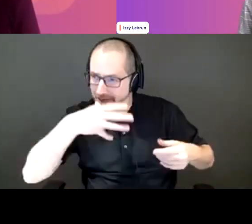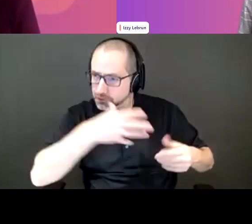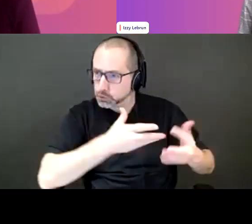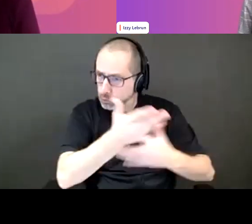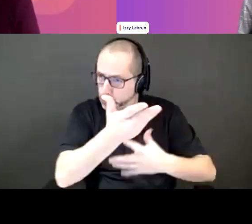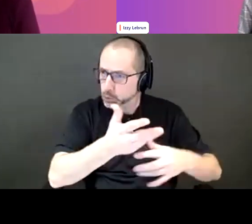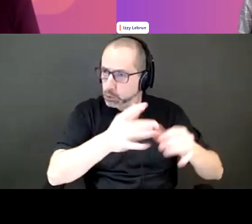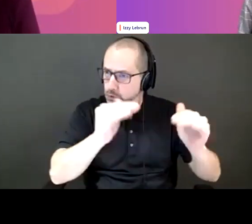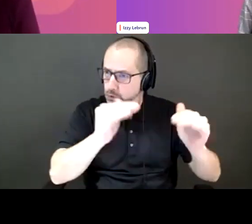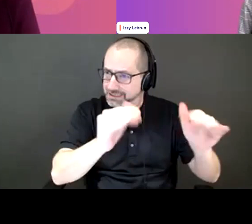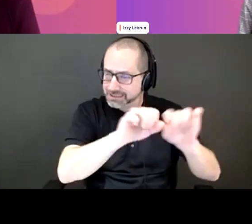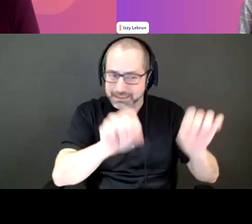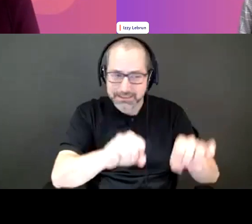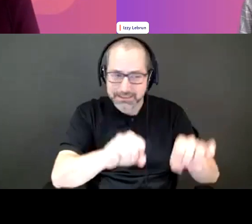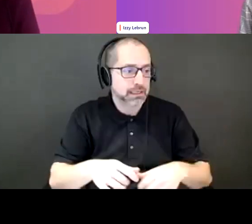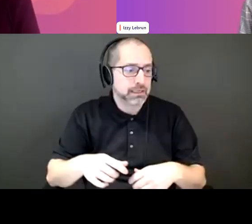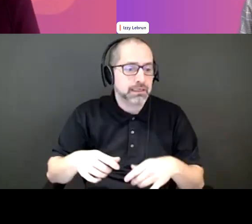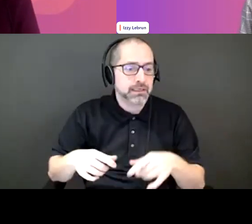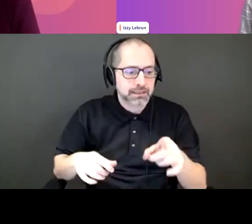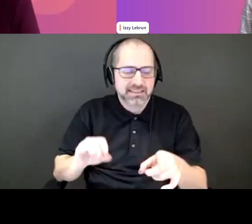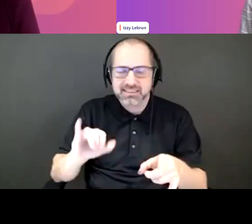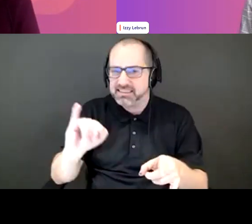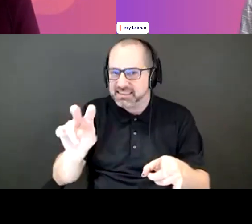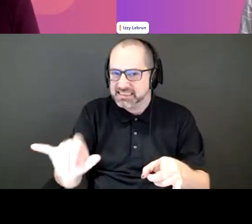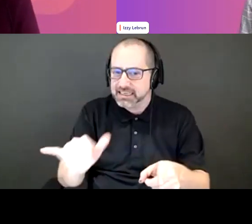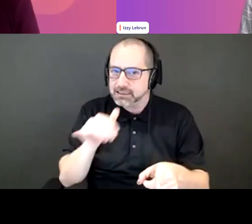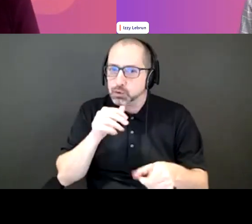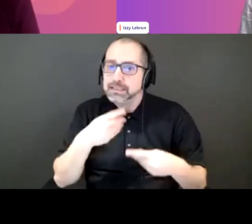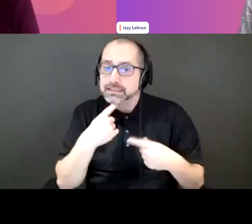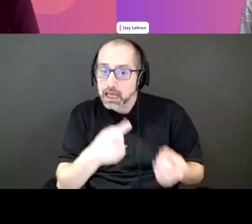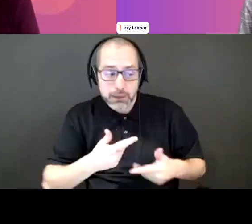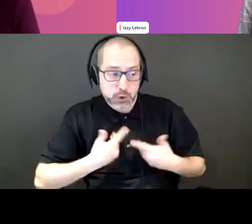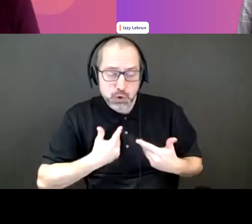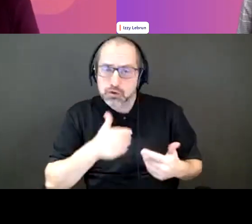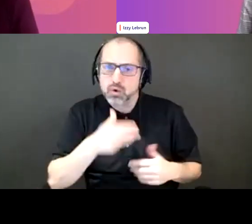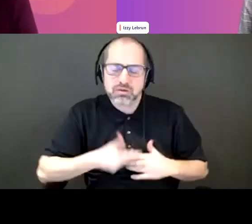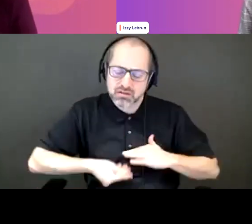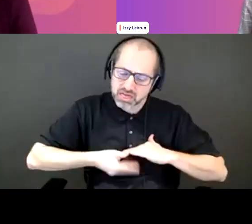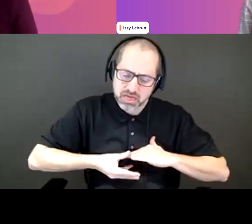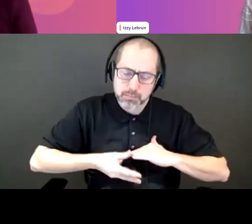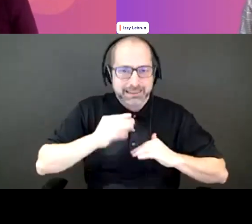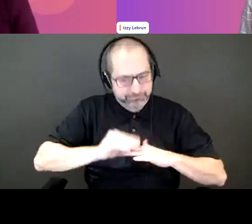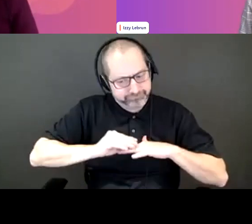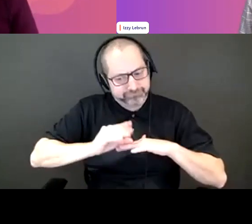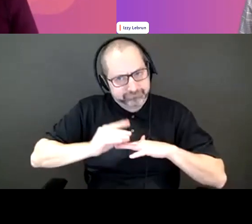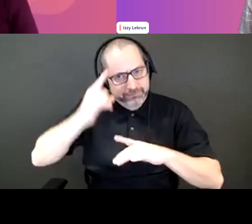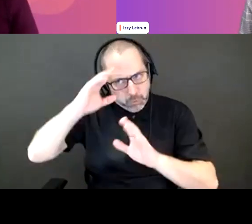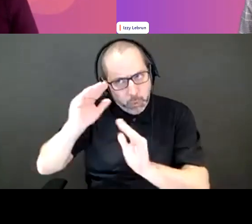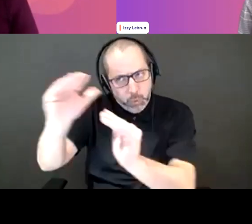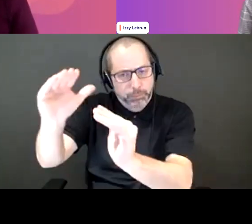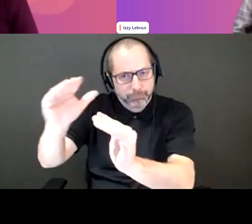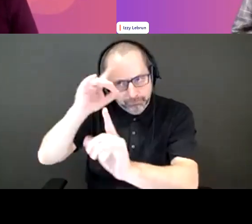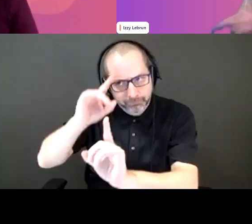je pense que pour les jeunes je leur dirai de ne pas être découragé mais vraiment